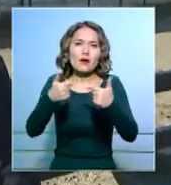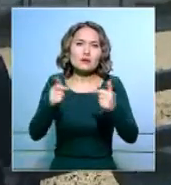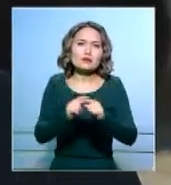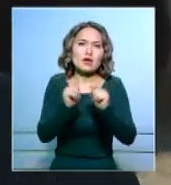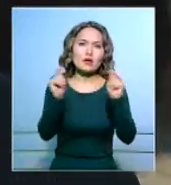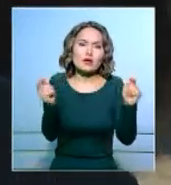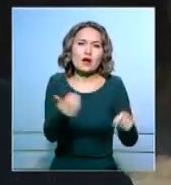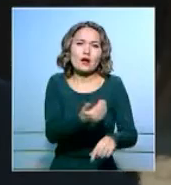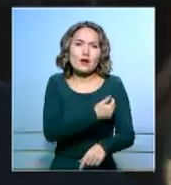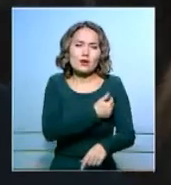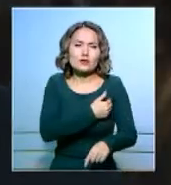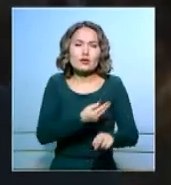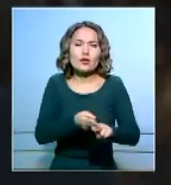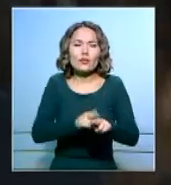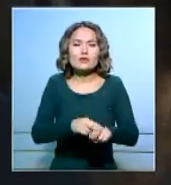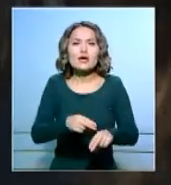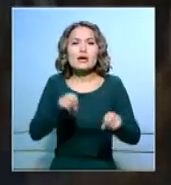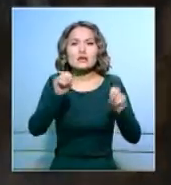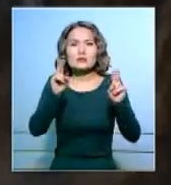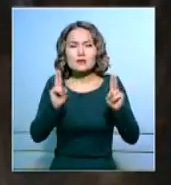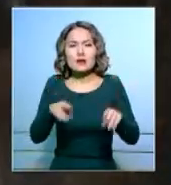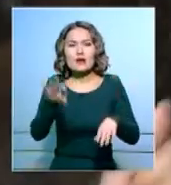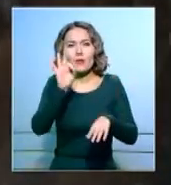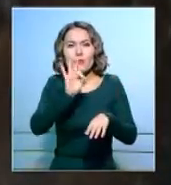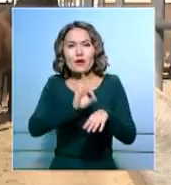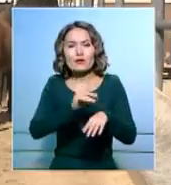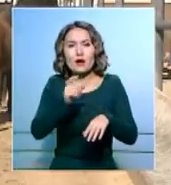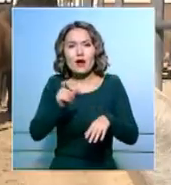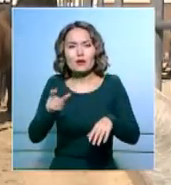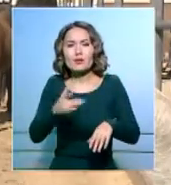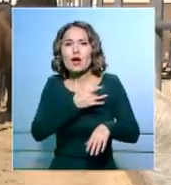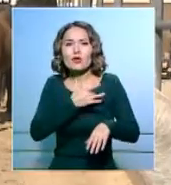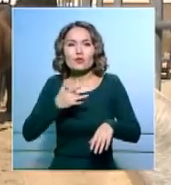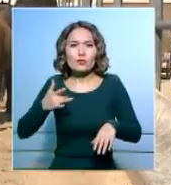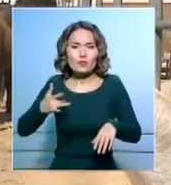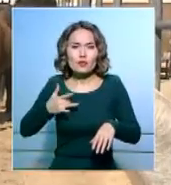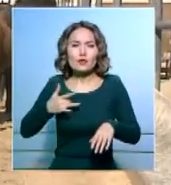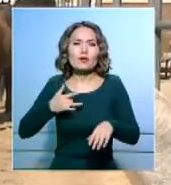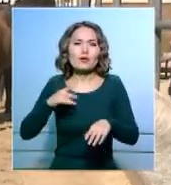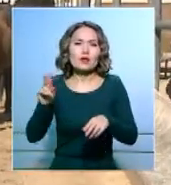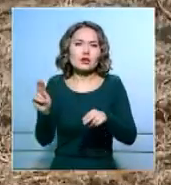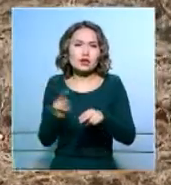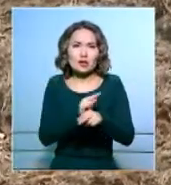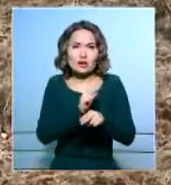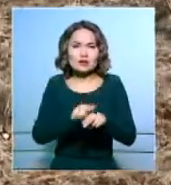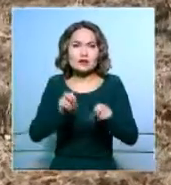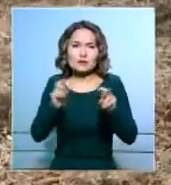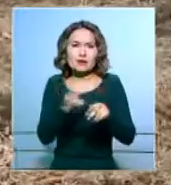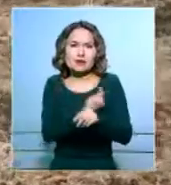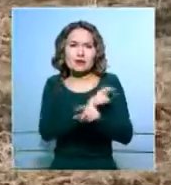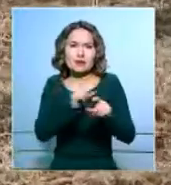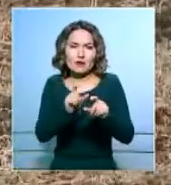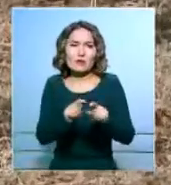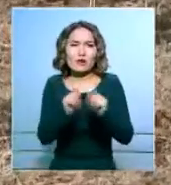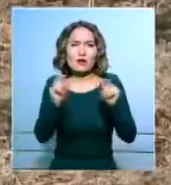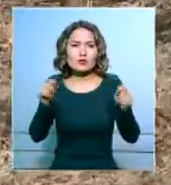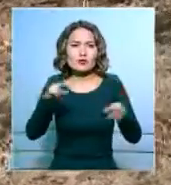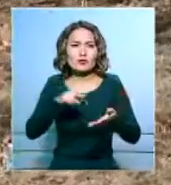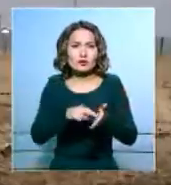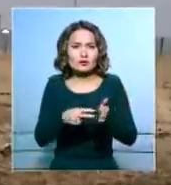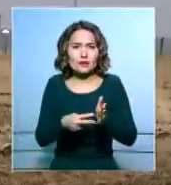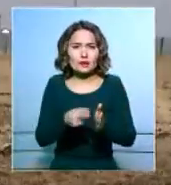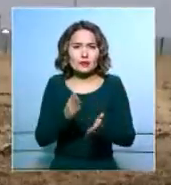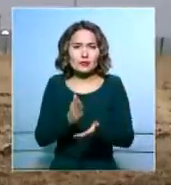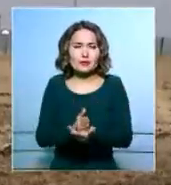алмақ. Мың түрлі дертке дауа ұлттық сусын өндіріп, жылқы етін сатуды да жоспарлап отыр. Мөлдір Мұсаева, Саламат Бекбаев, Маңғыстау